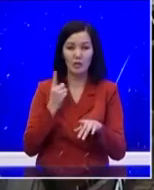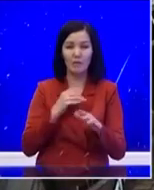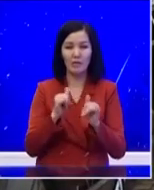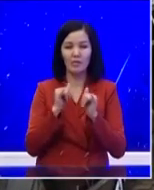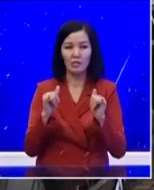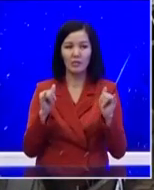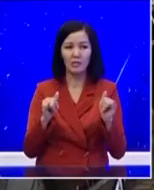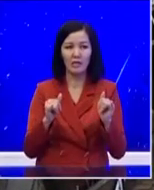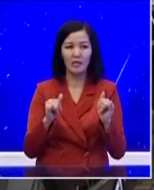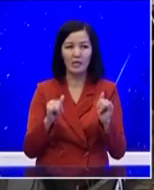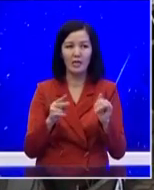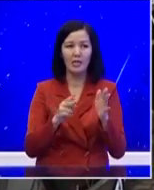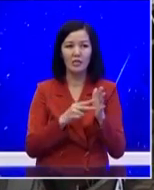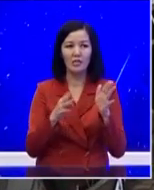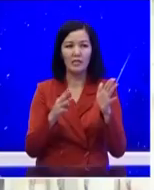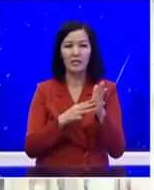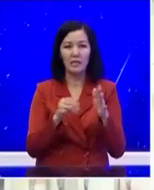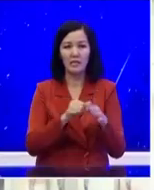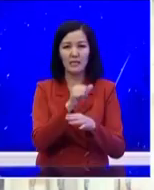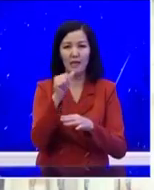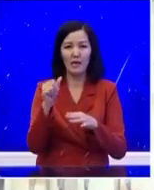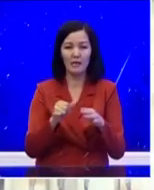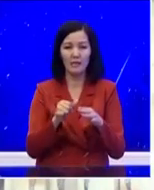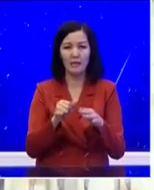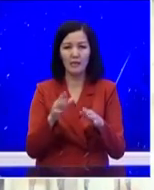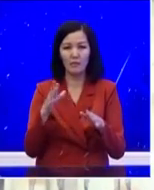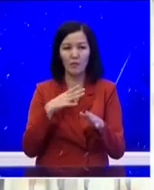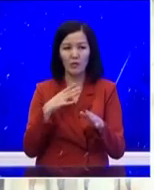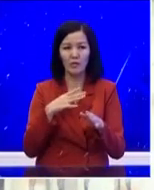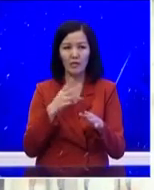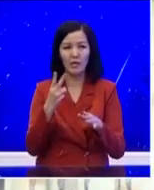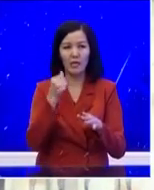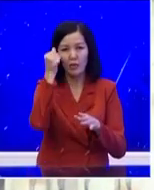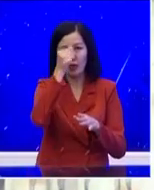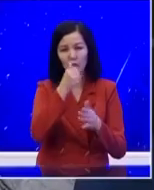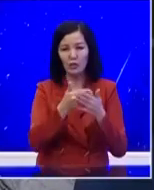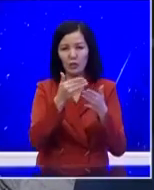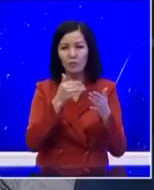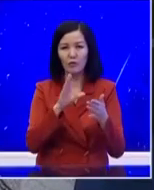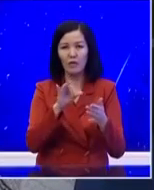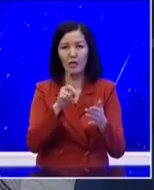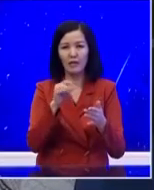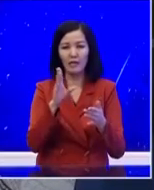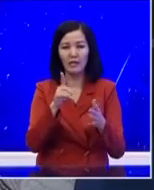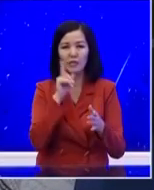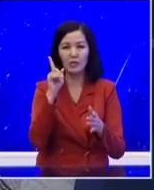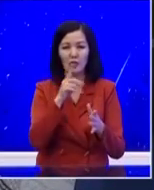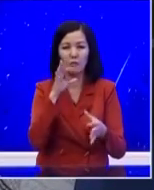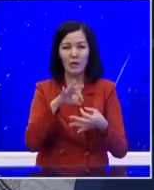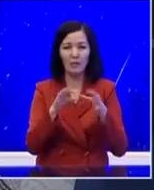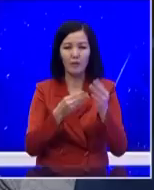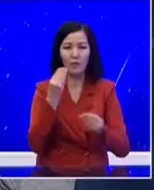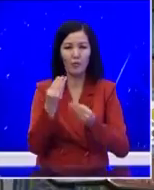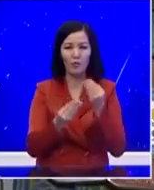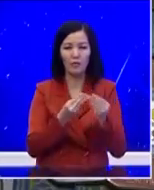түседі. Жаттығу уақыты 7-8 сағатқа дейін созылып кеткен кездер болады екен. 2 жыл бұрын Аргентинада өткен жасөспірімдер арасындағы олимпиада